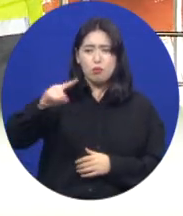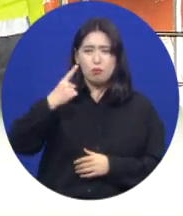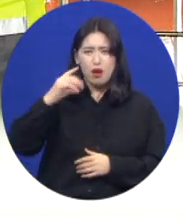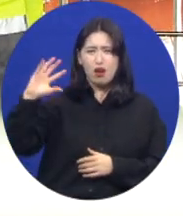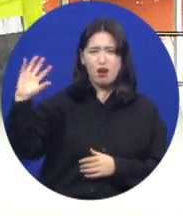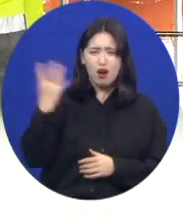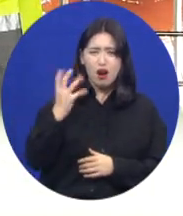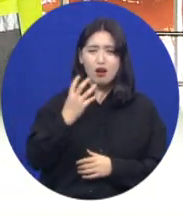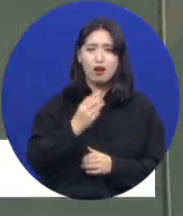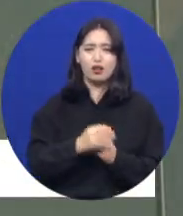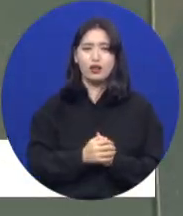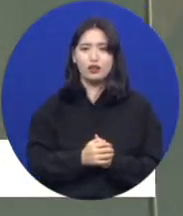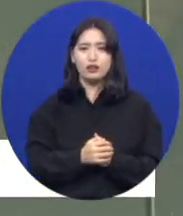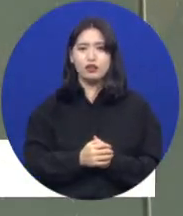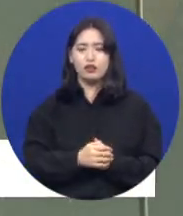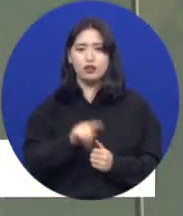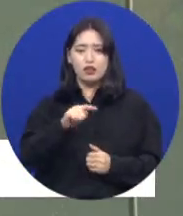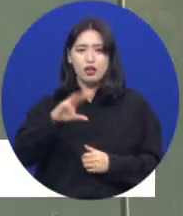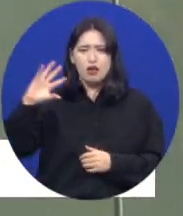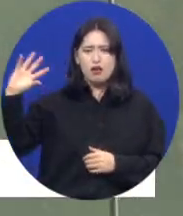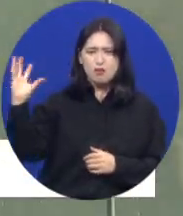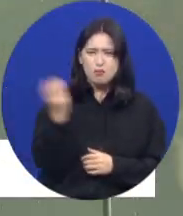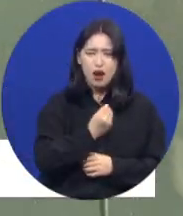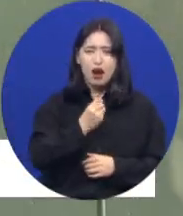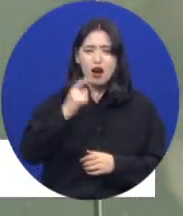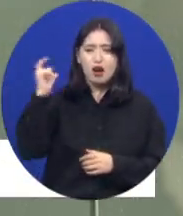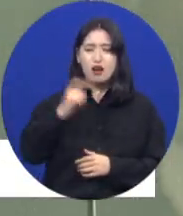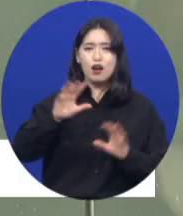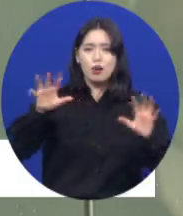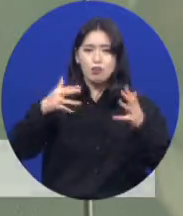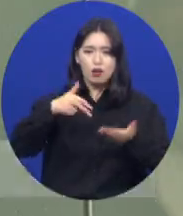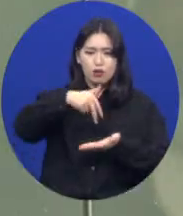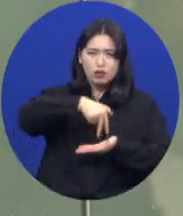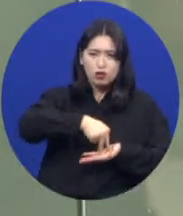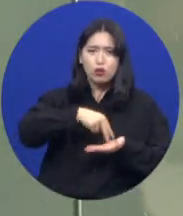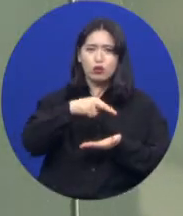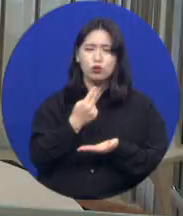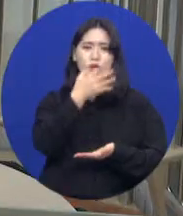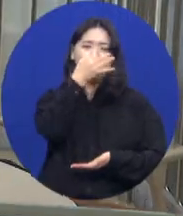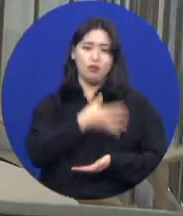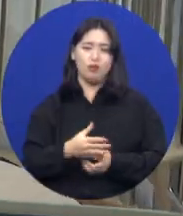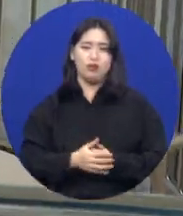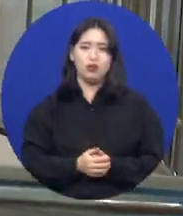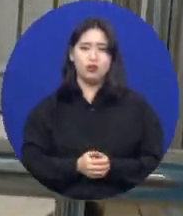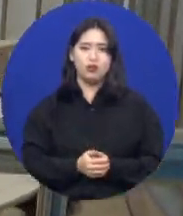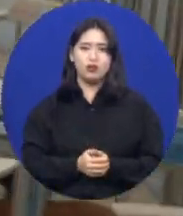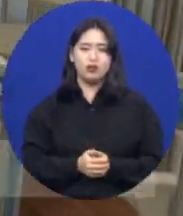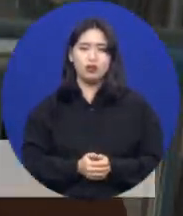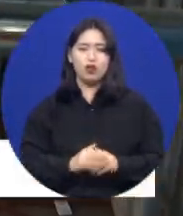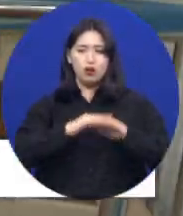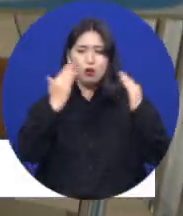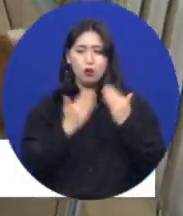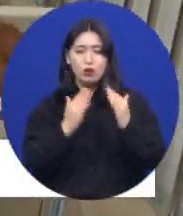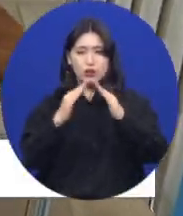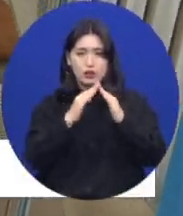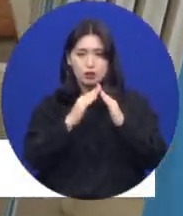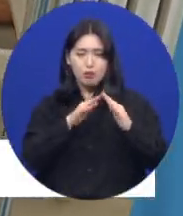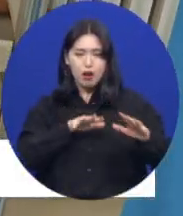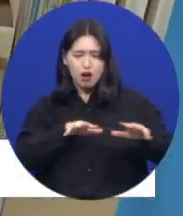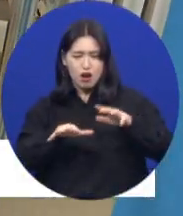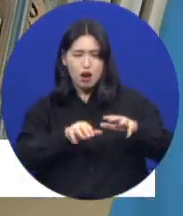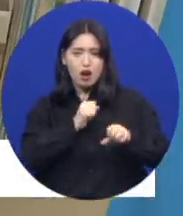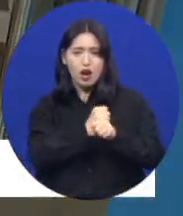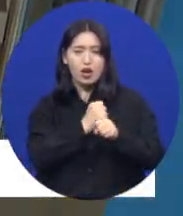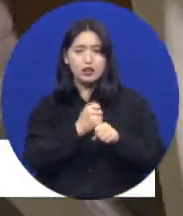강풍 슈퍼태풍 끅 강한 바람에 제대로 서있기 조차 힘듭니다 온 집안이 심하게 흔들리는